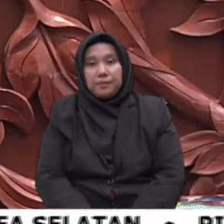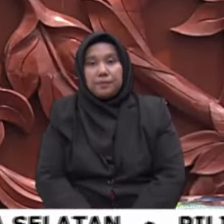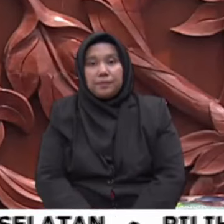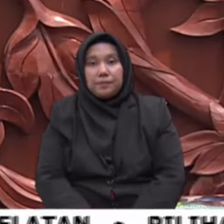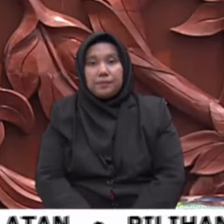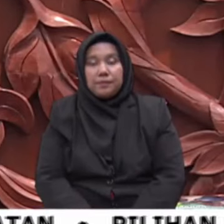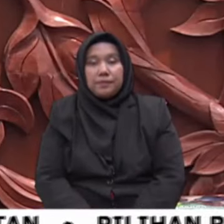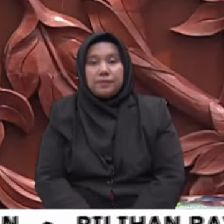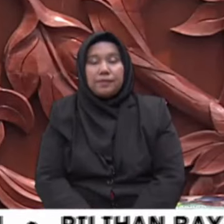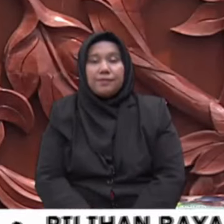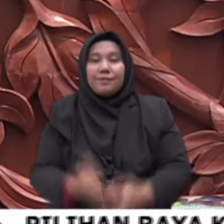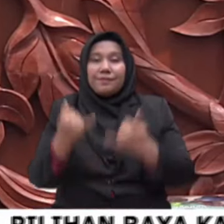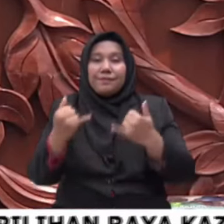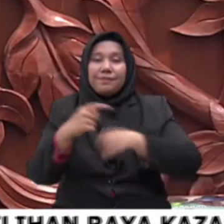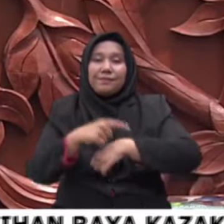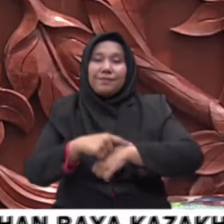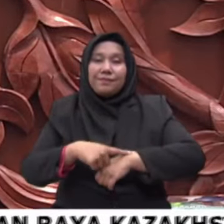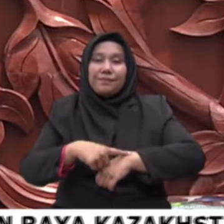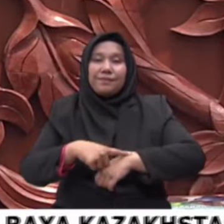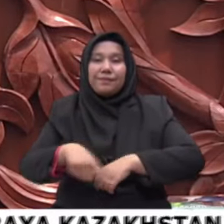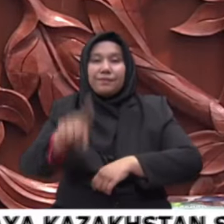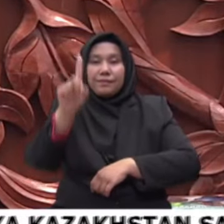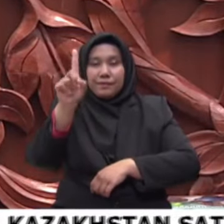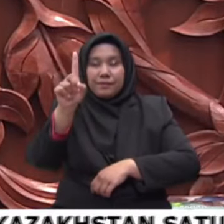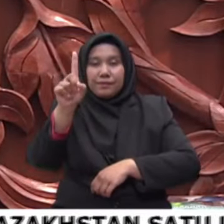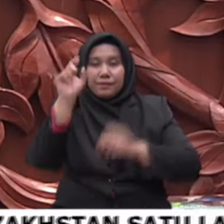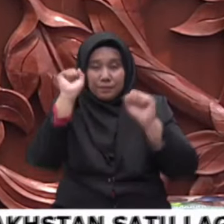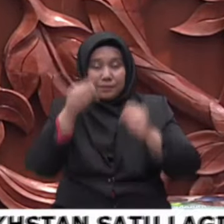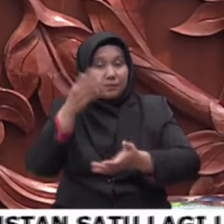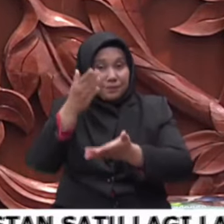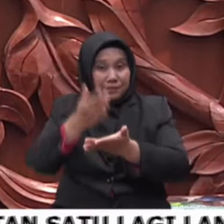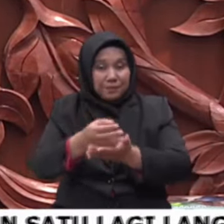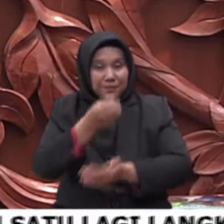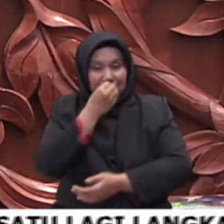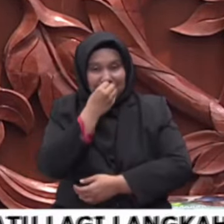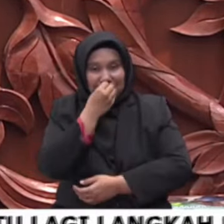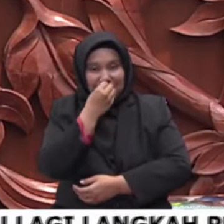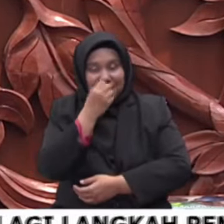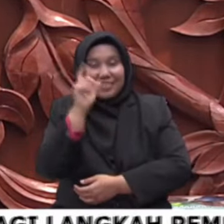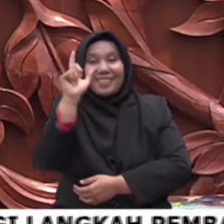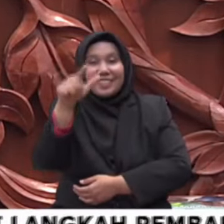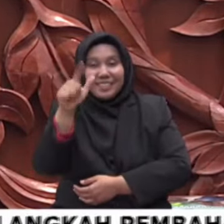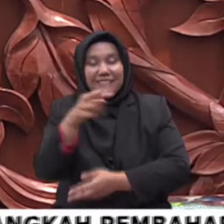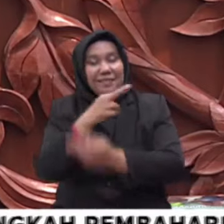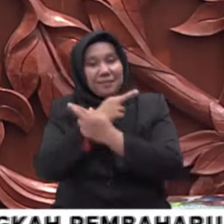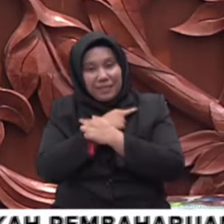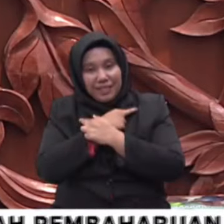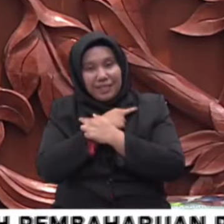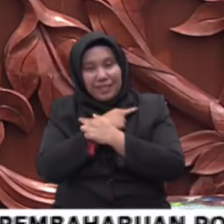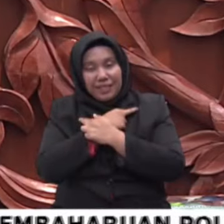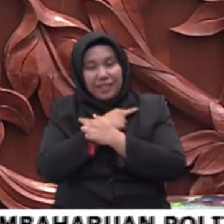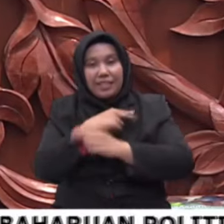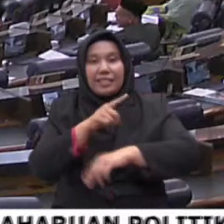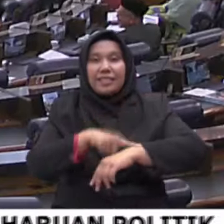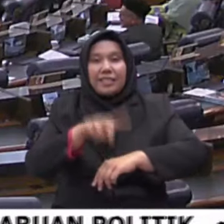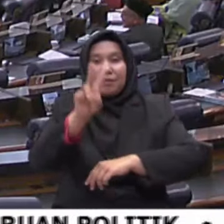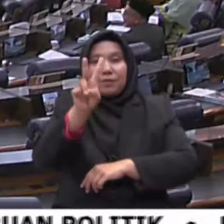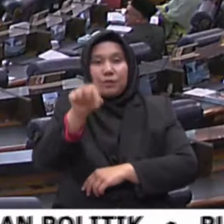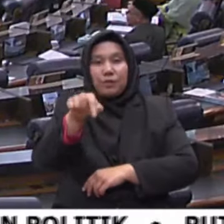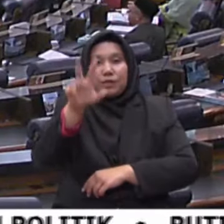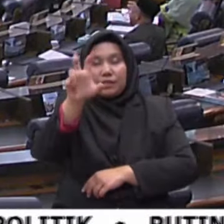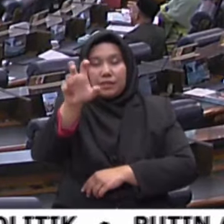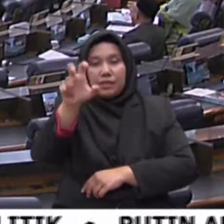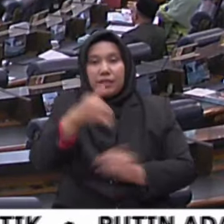sudah jam 7 pukul 1:00 boleh kita berhenti makan dulu kemudian kita rehat dulu jam 2 kita